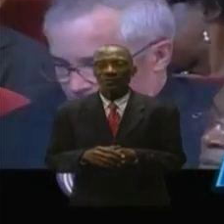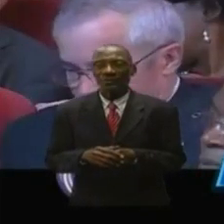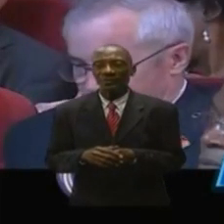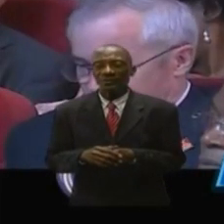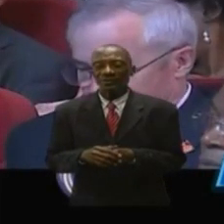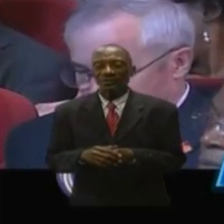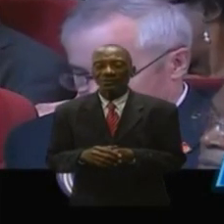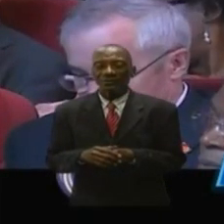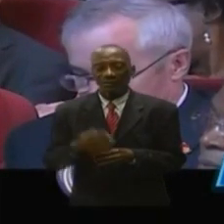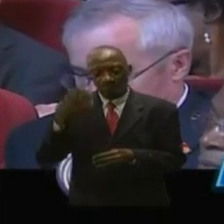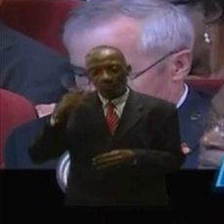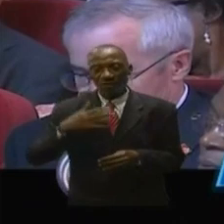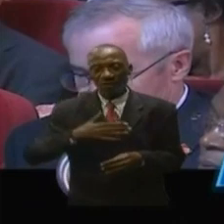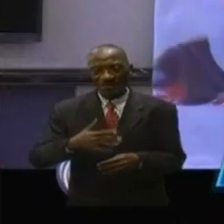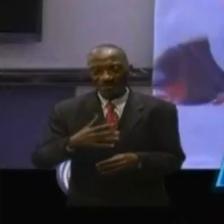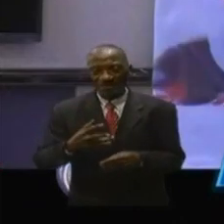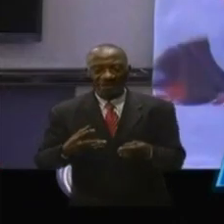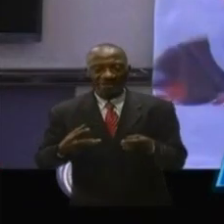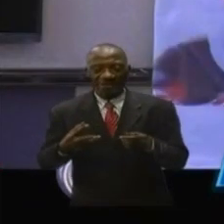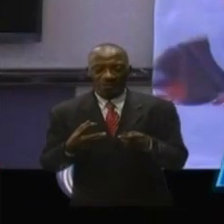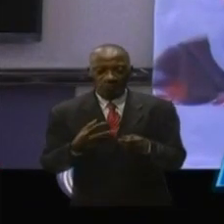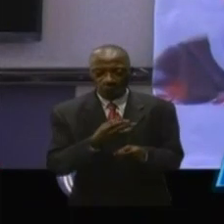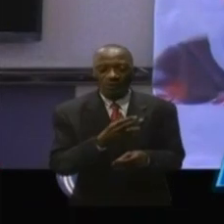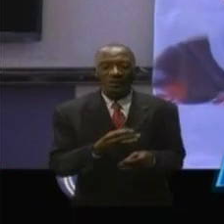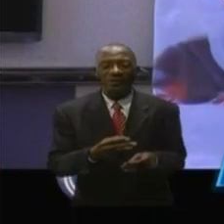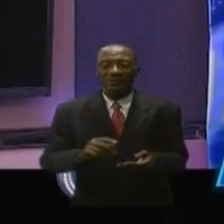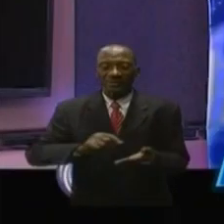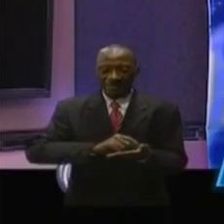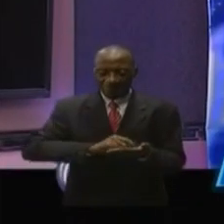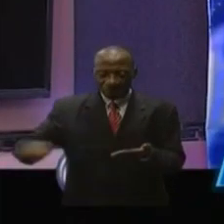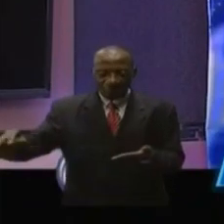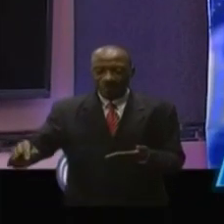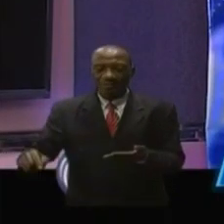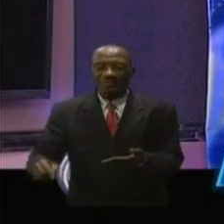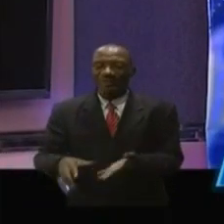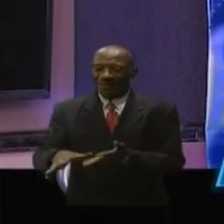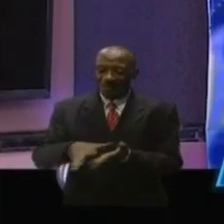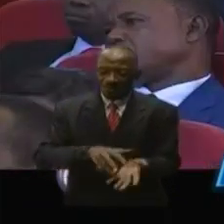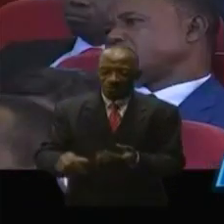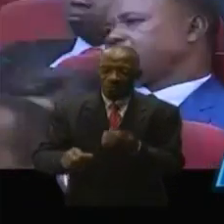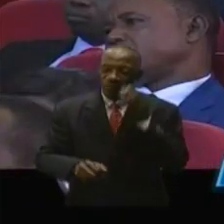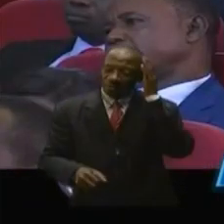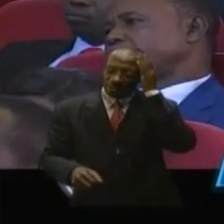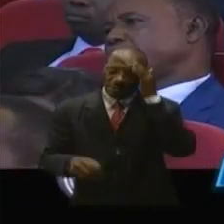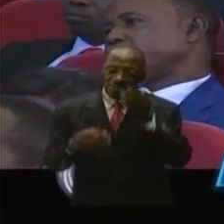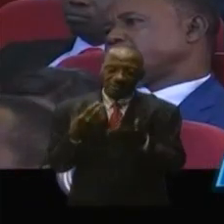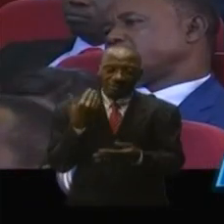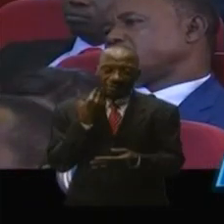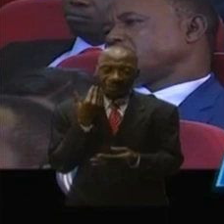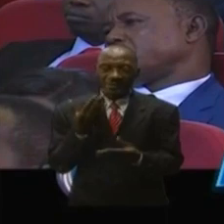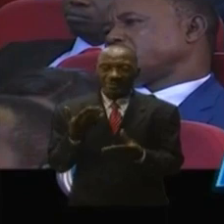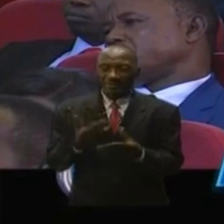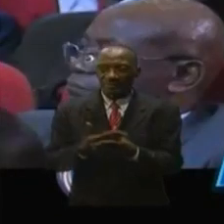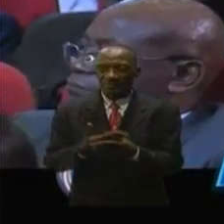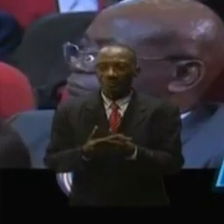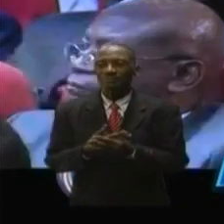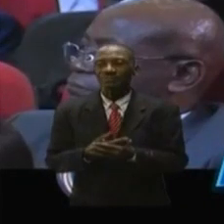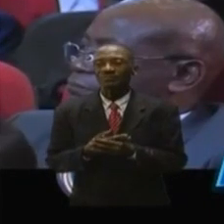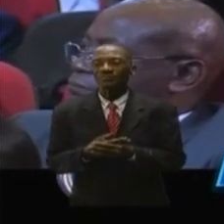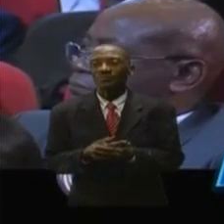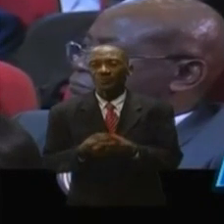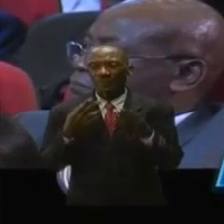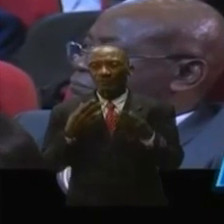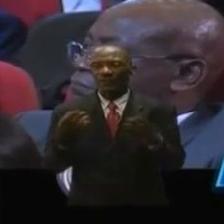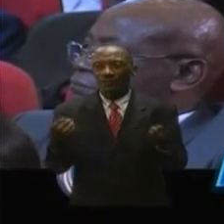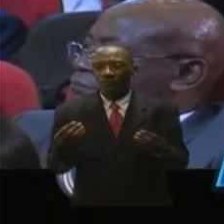qui ont mobilisé des fonds pour la vaccination. Africa CDC a promis la mobilisation des fonds à cet effet.